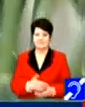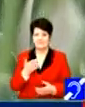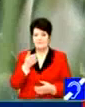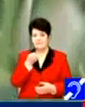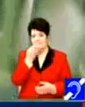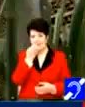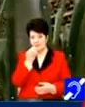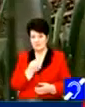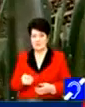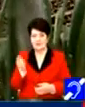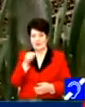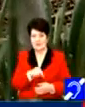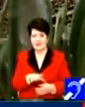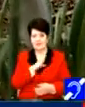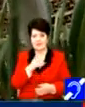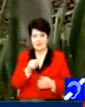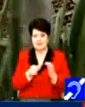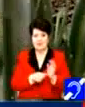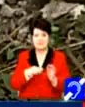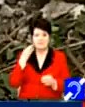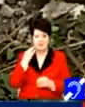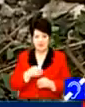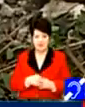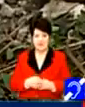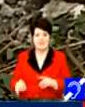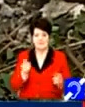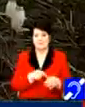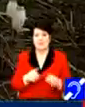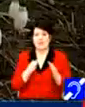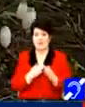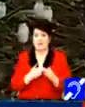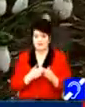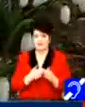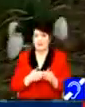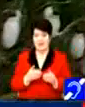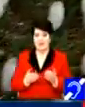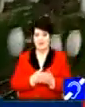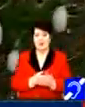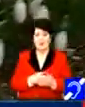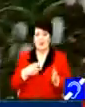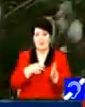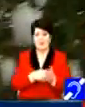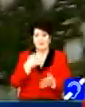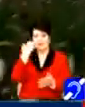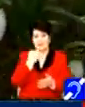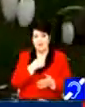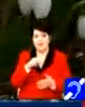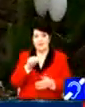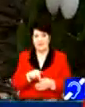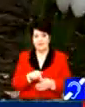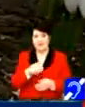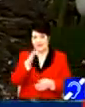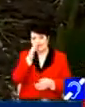Ghioceii au apărut în viața lui Mihaela Gafonov acum 16 ani. Atunci s-a mutat la casă nouă în cartierul Poșta Veche din Chișinău. Мы переехали